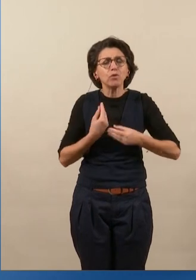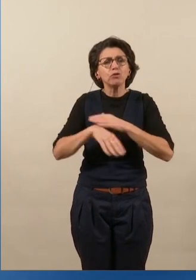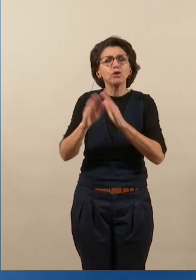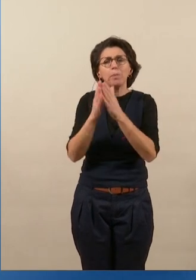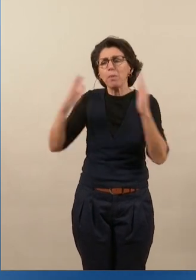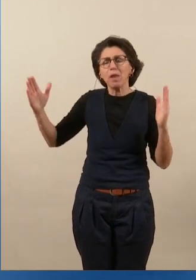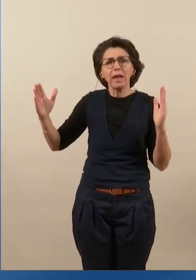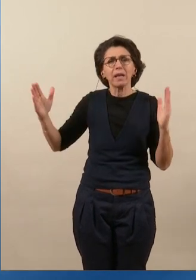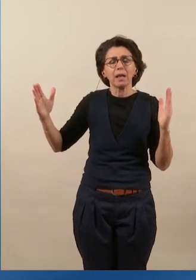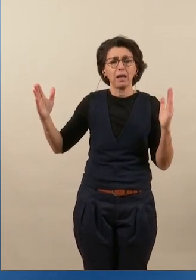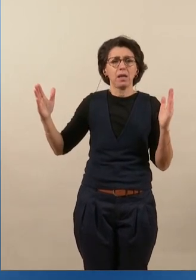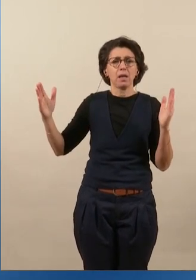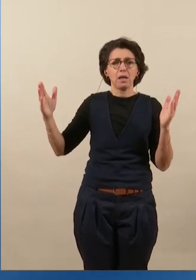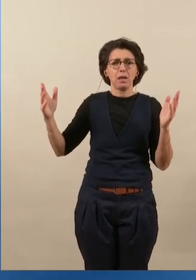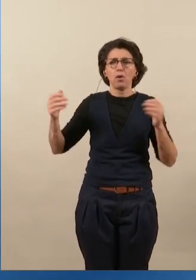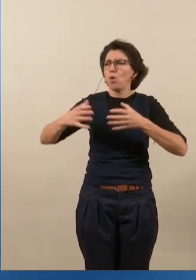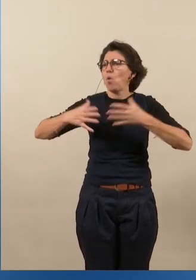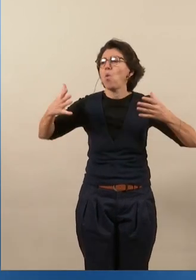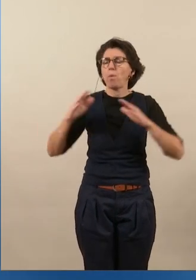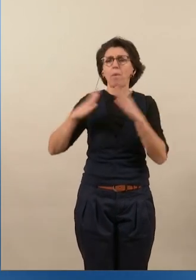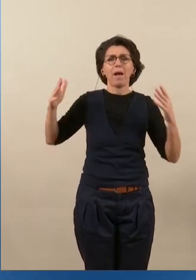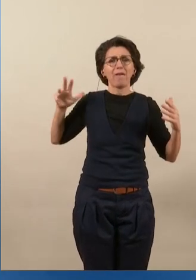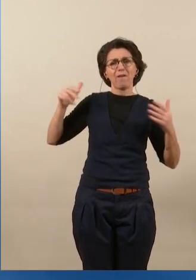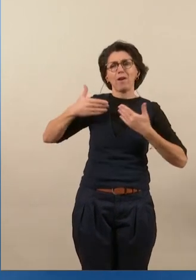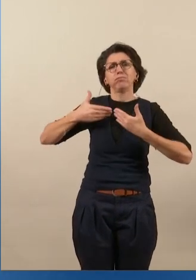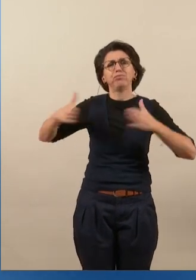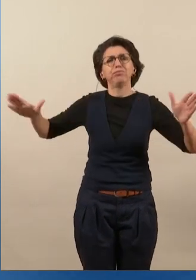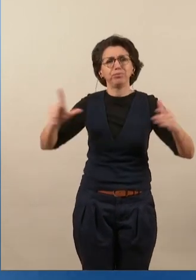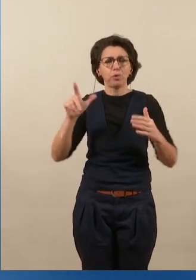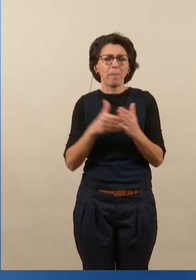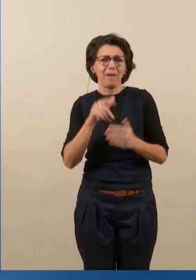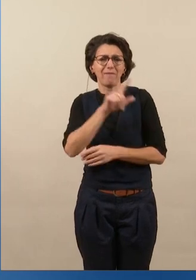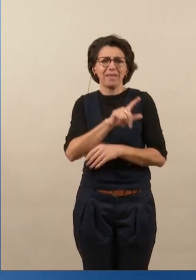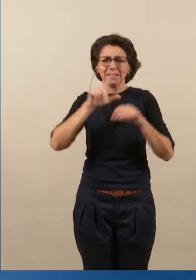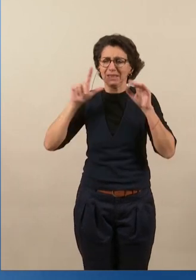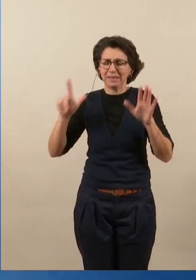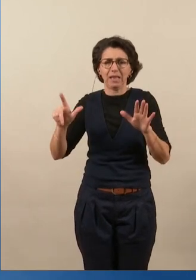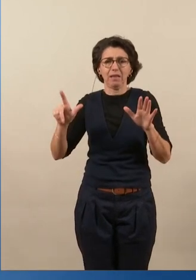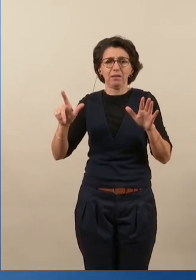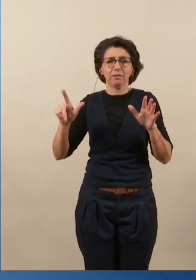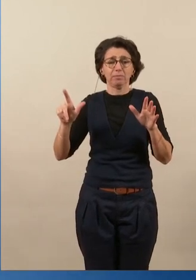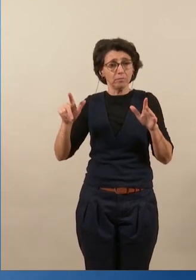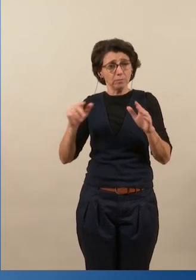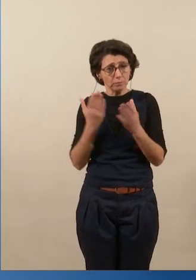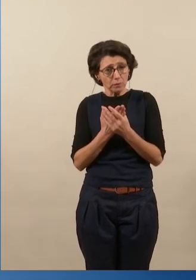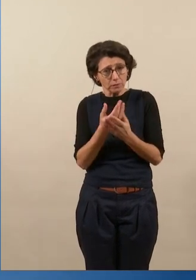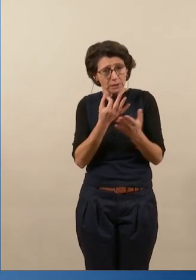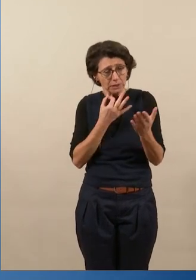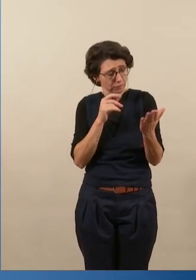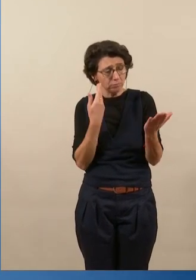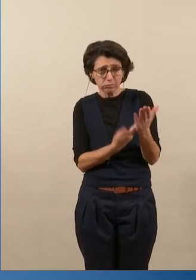Chavant une grande bibliothèque ouvrira donc ses portes en 2027 c'est ce qui mentionnait le document